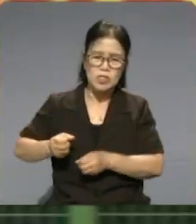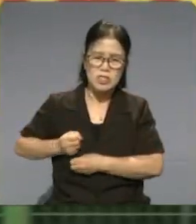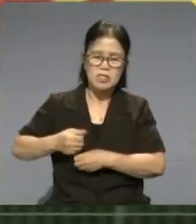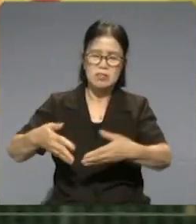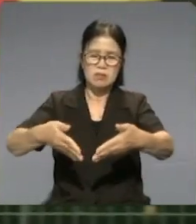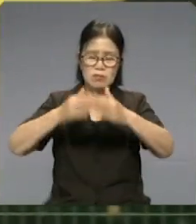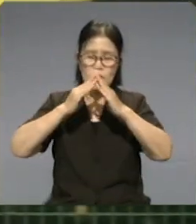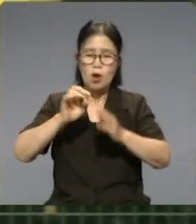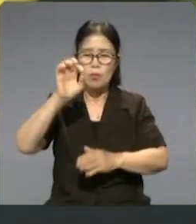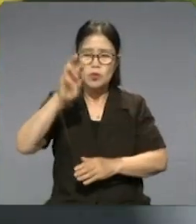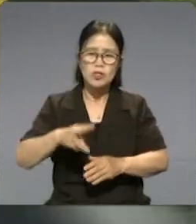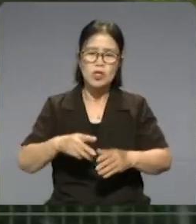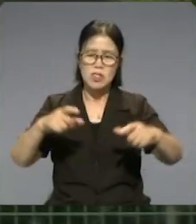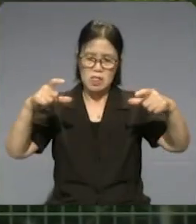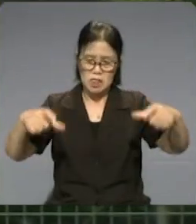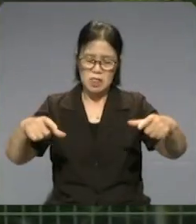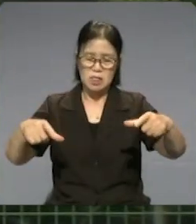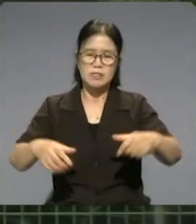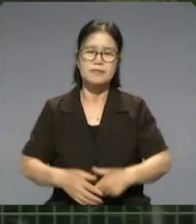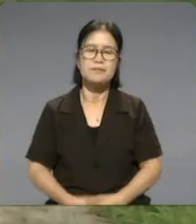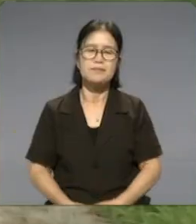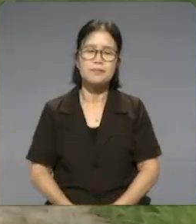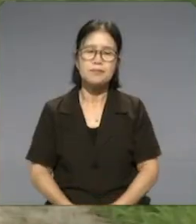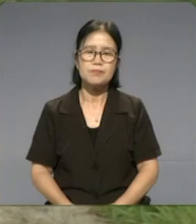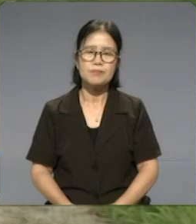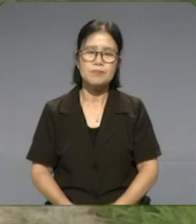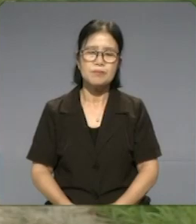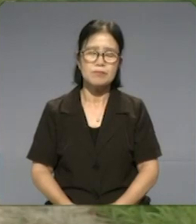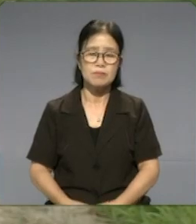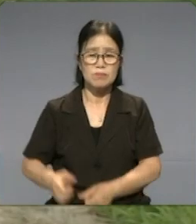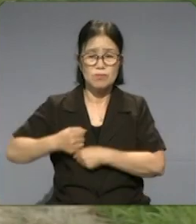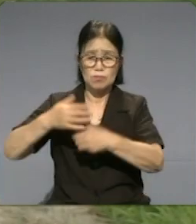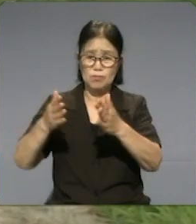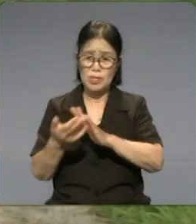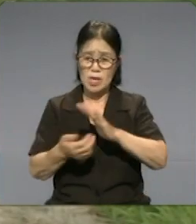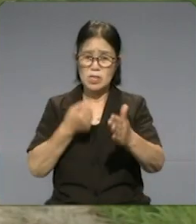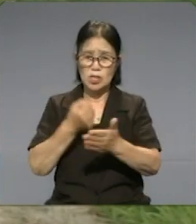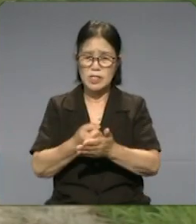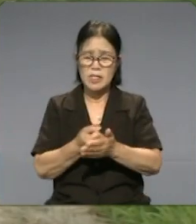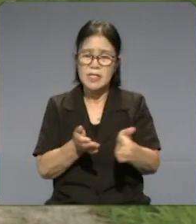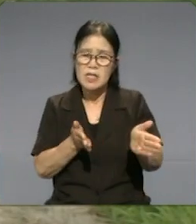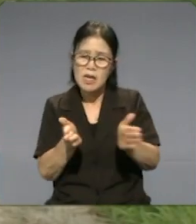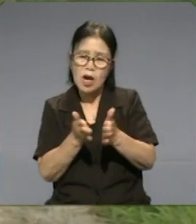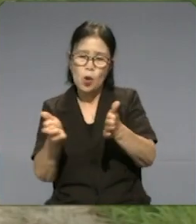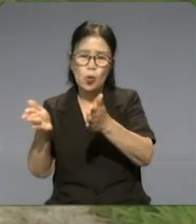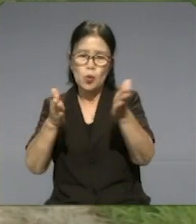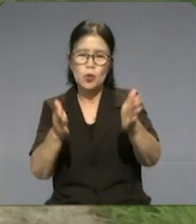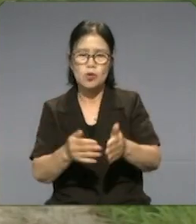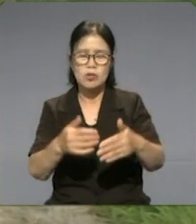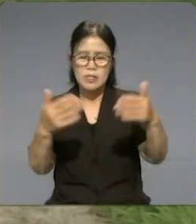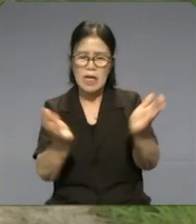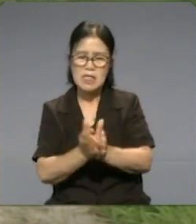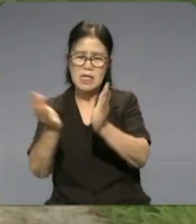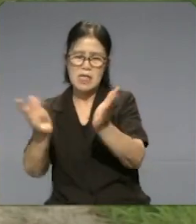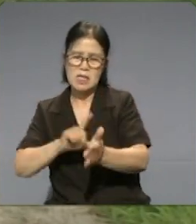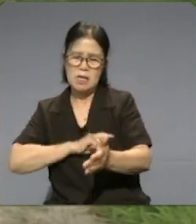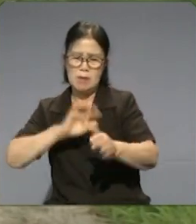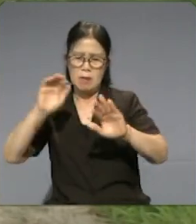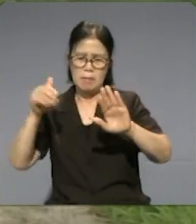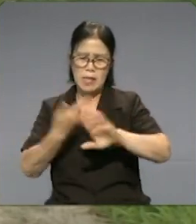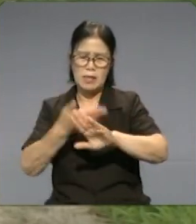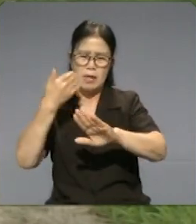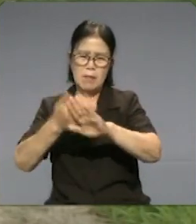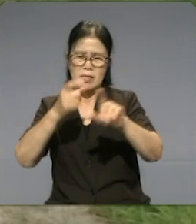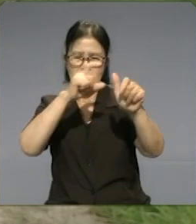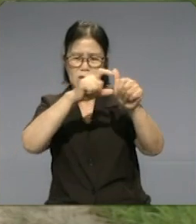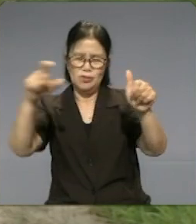들어설 포천시 설운동입니다. 사령부 예정지 인근 도로입니다. 각종 단체 명의의 반대 현수막이